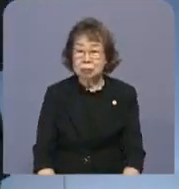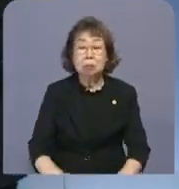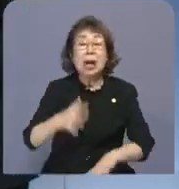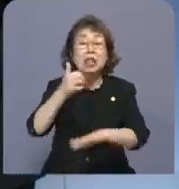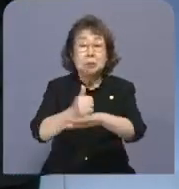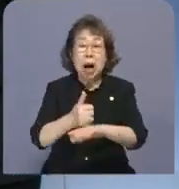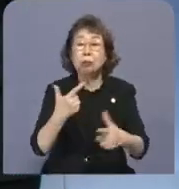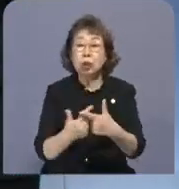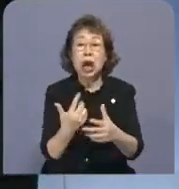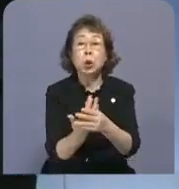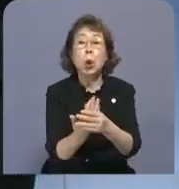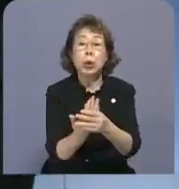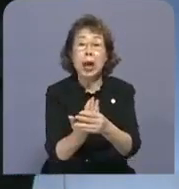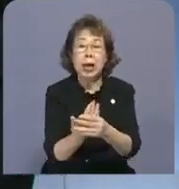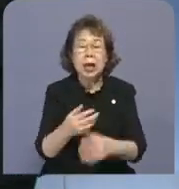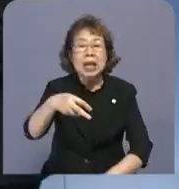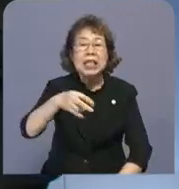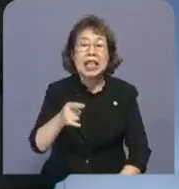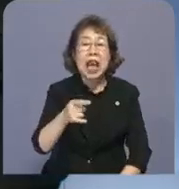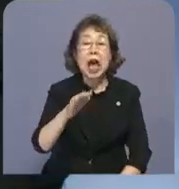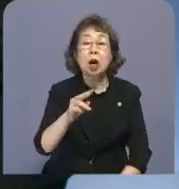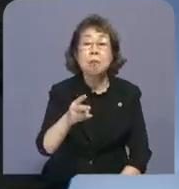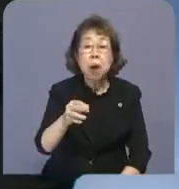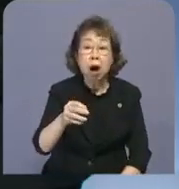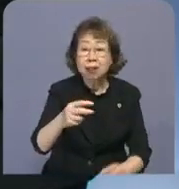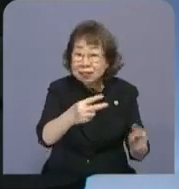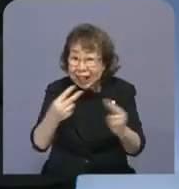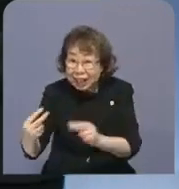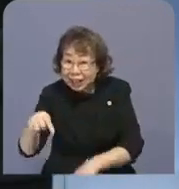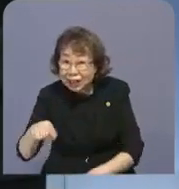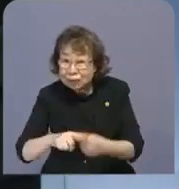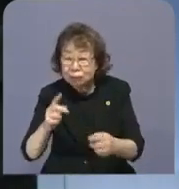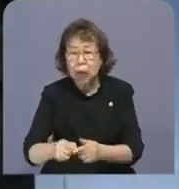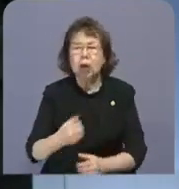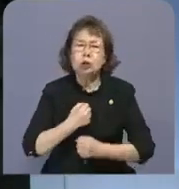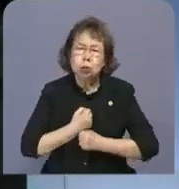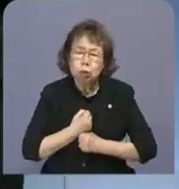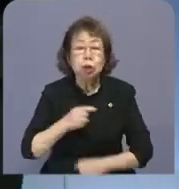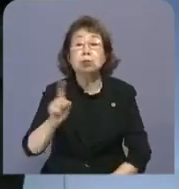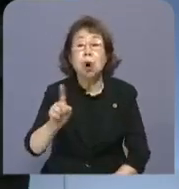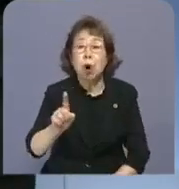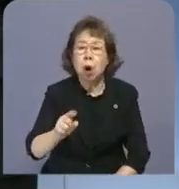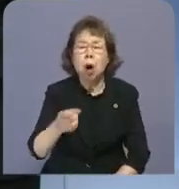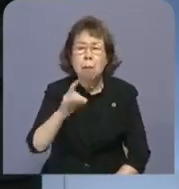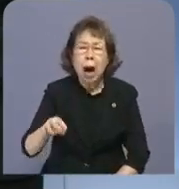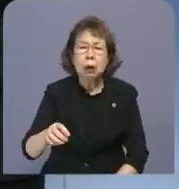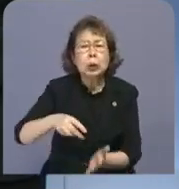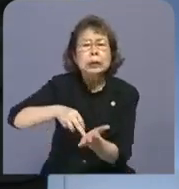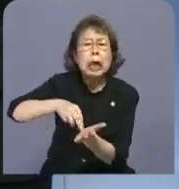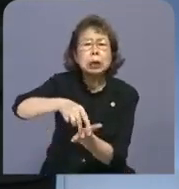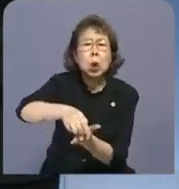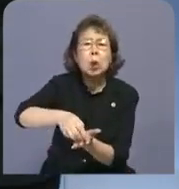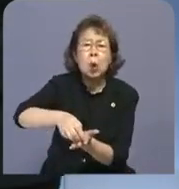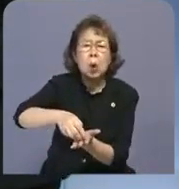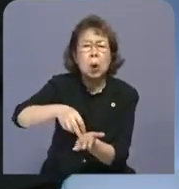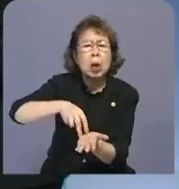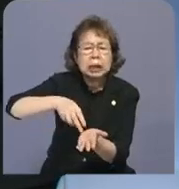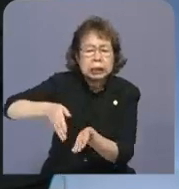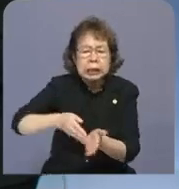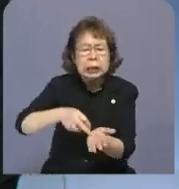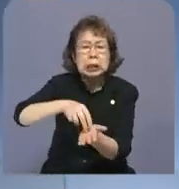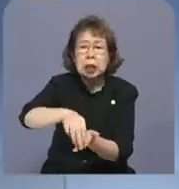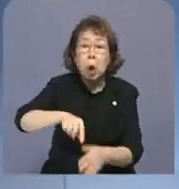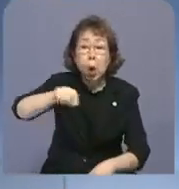마지막으로 부산 동래구 새벽에 모습 한번 더 살펴볼 텐데요 이곳에서 주의하셔야 하는 점이 바로 산책로를 이용하는 겁니다 이